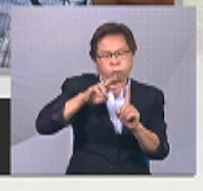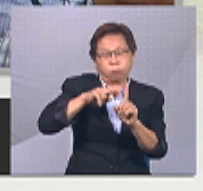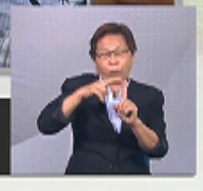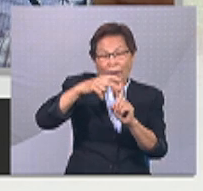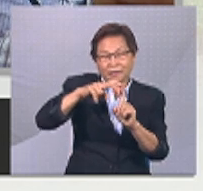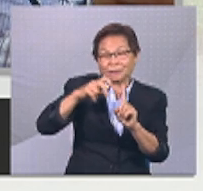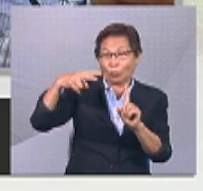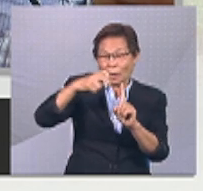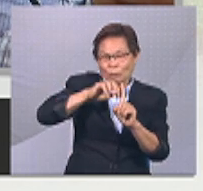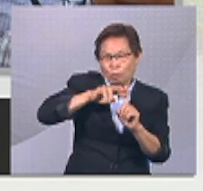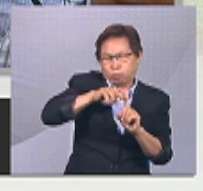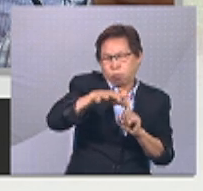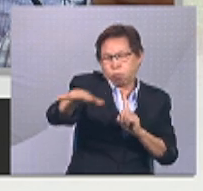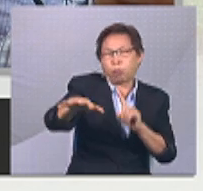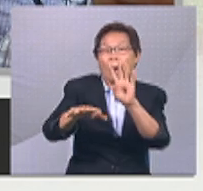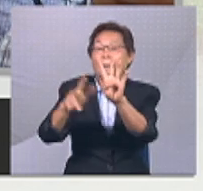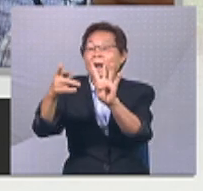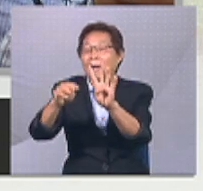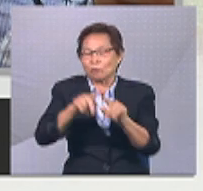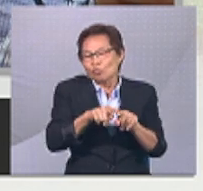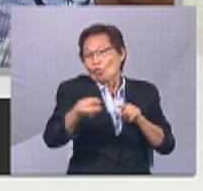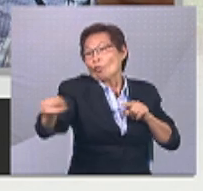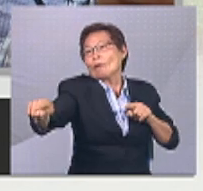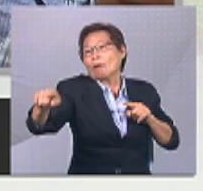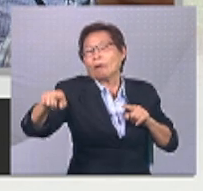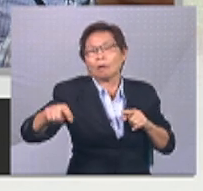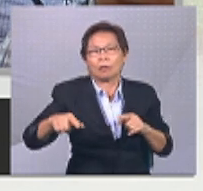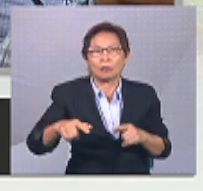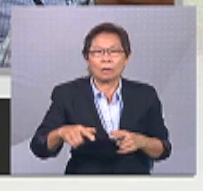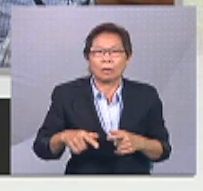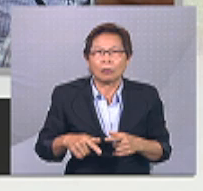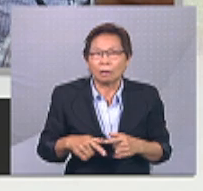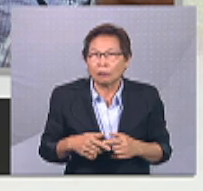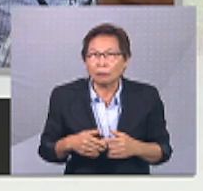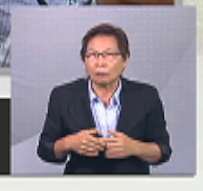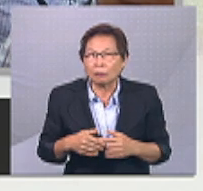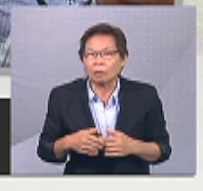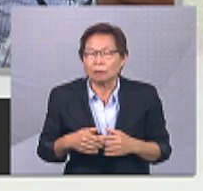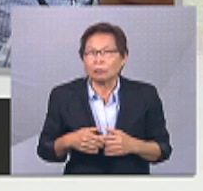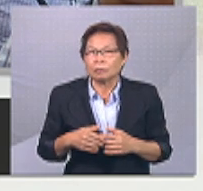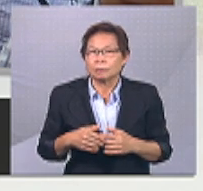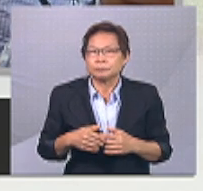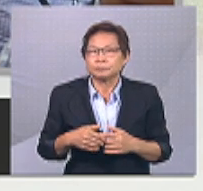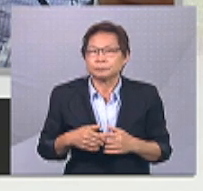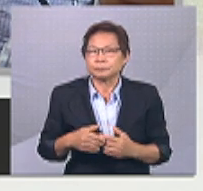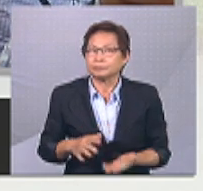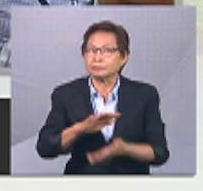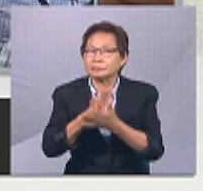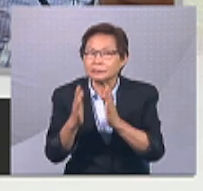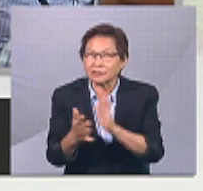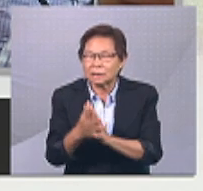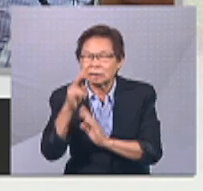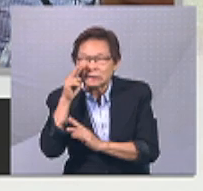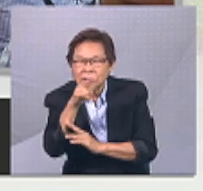dan di bawah katil pesakit terdapat banyaklah virus di situ. Jadi ia dilihat